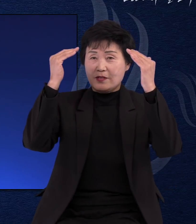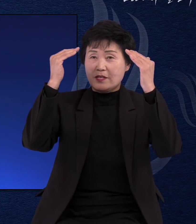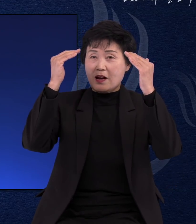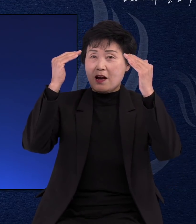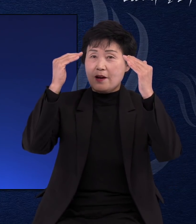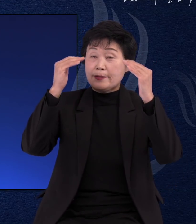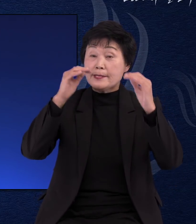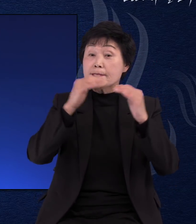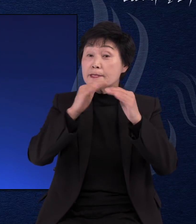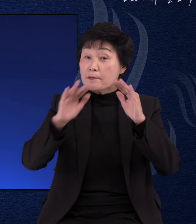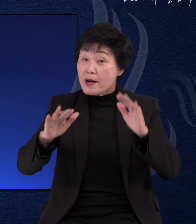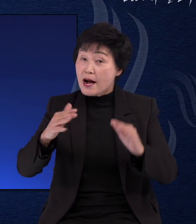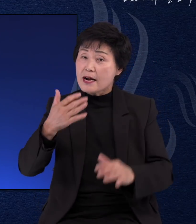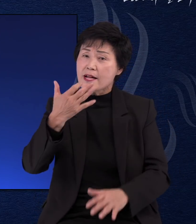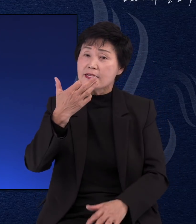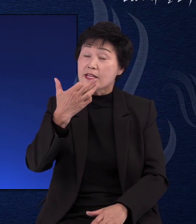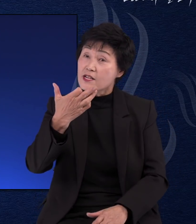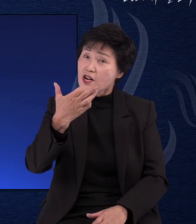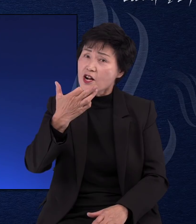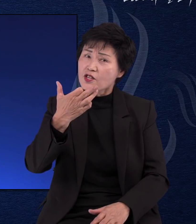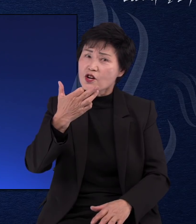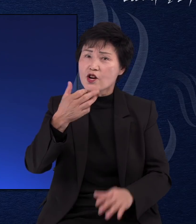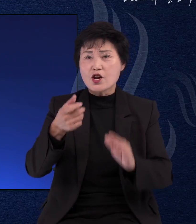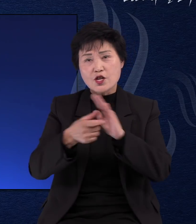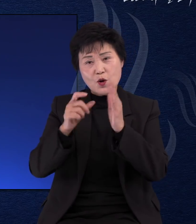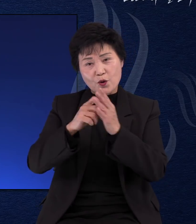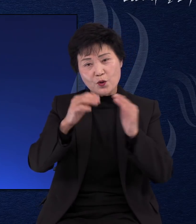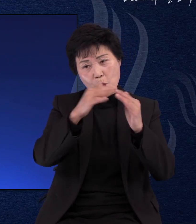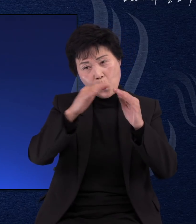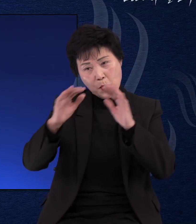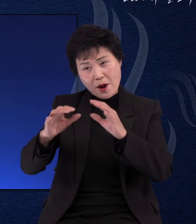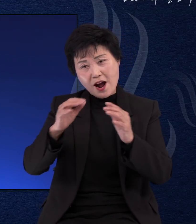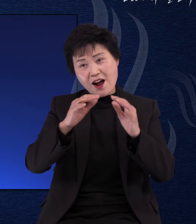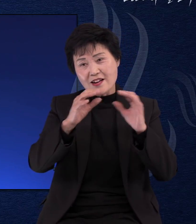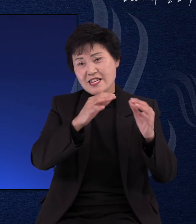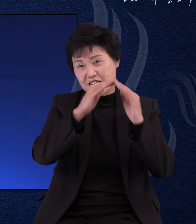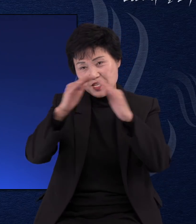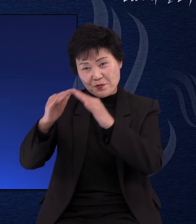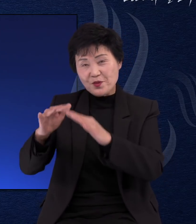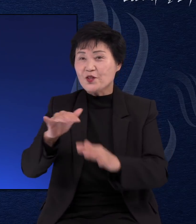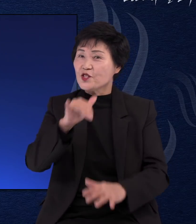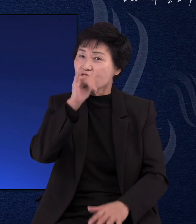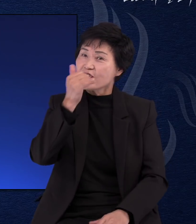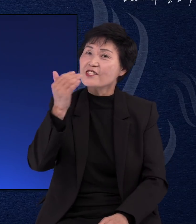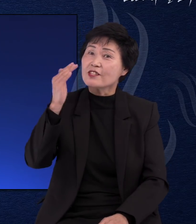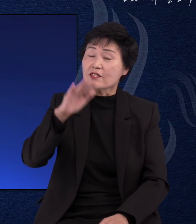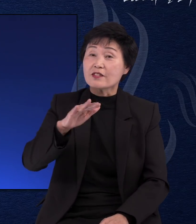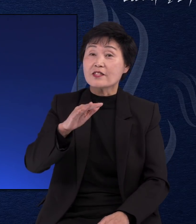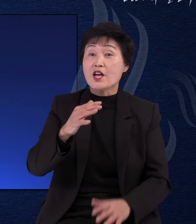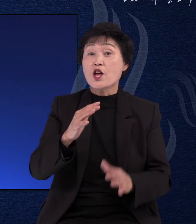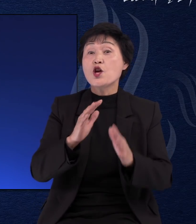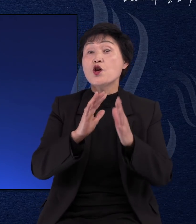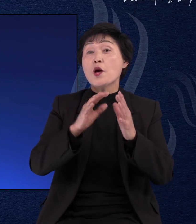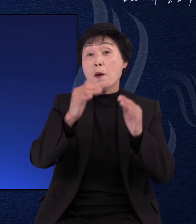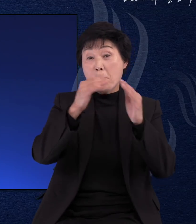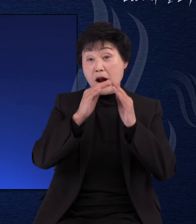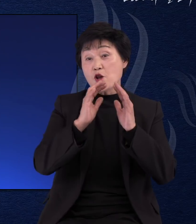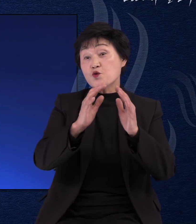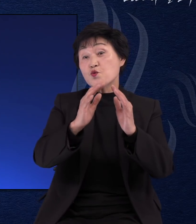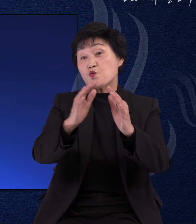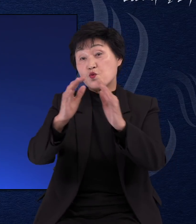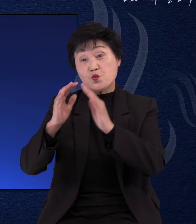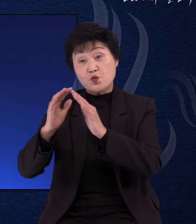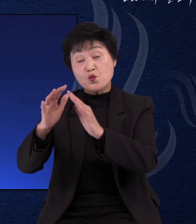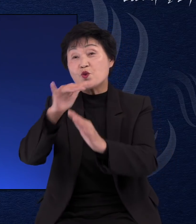정도가 모여서 사는 산촌도 아니고 농촌도 아닌 산자락에 이렇게 일렬종대로 18가구가 모여 살고